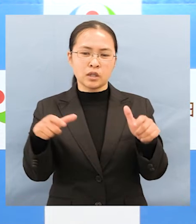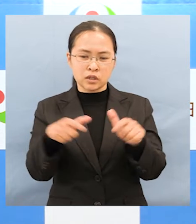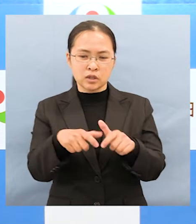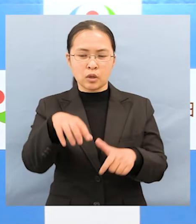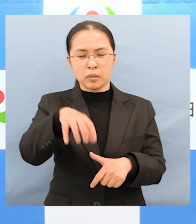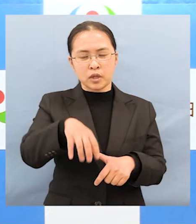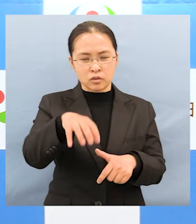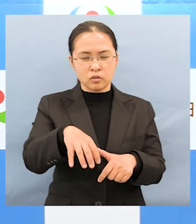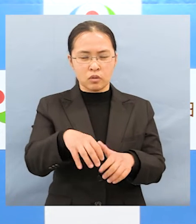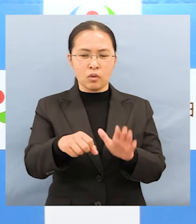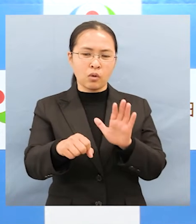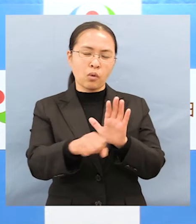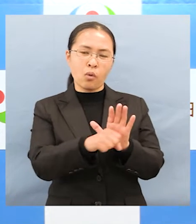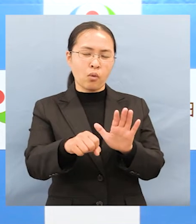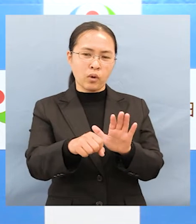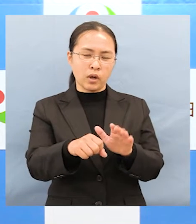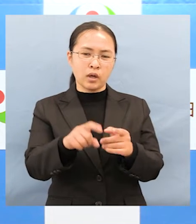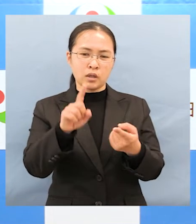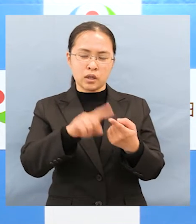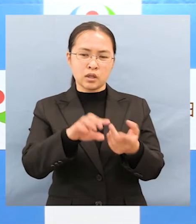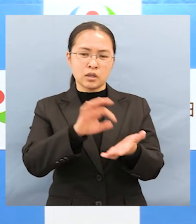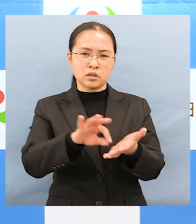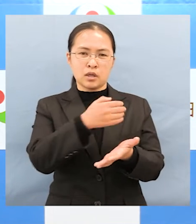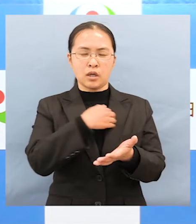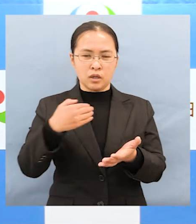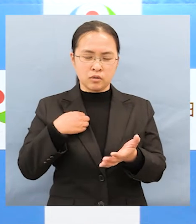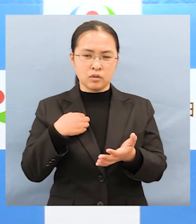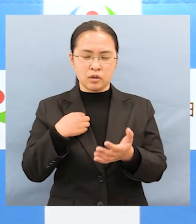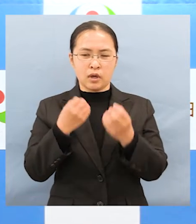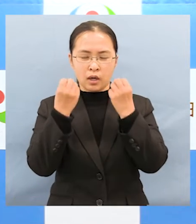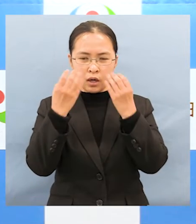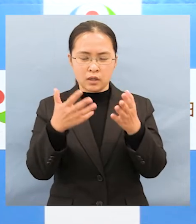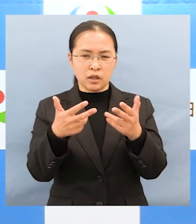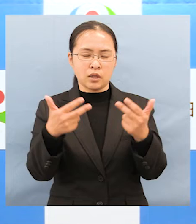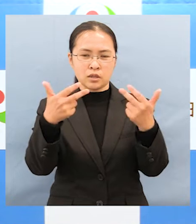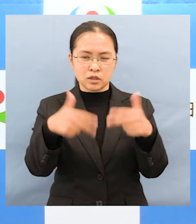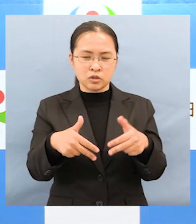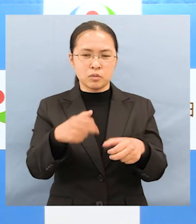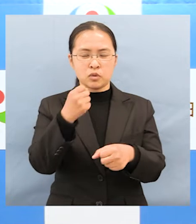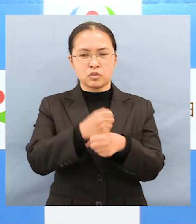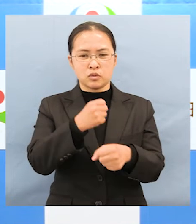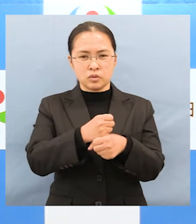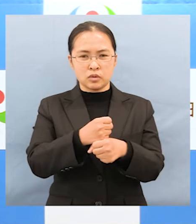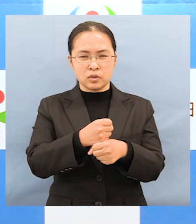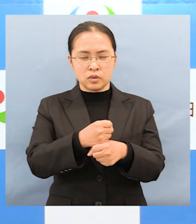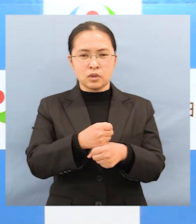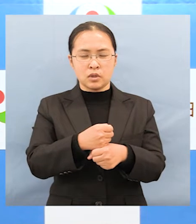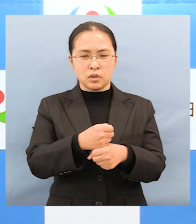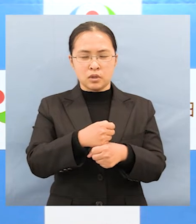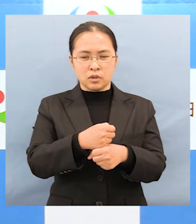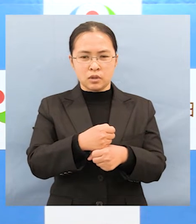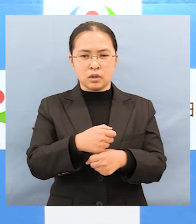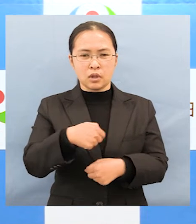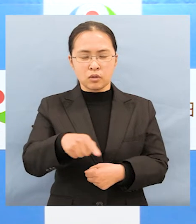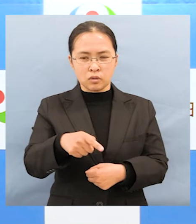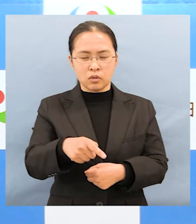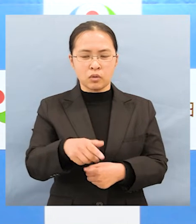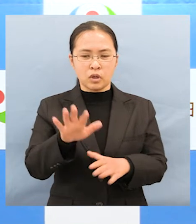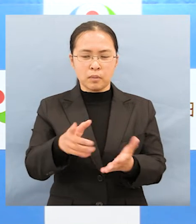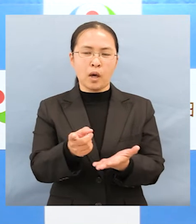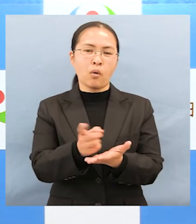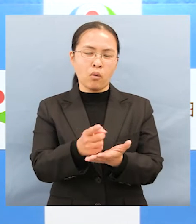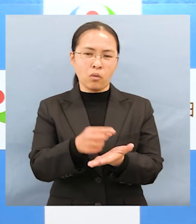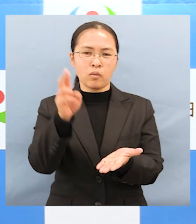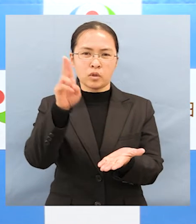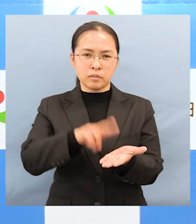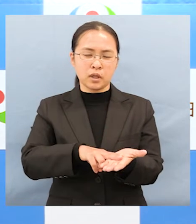効利用をこれから図っていくということで、新たな仕組みを創設をさせていただくことに今方向を